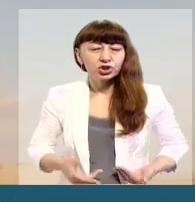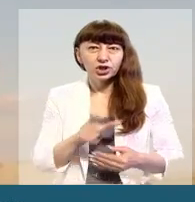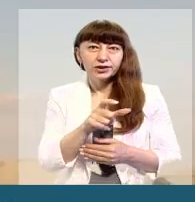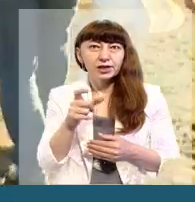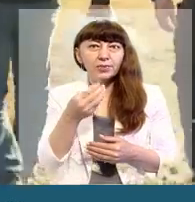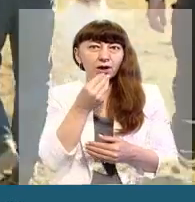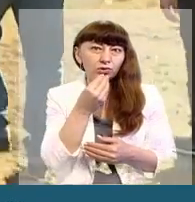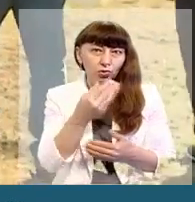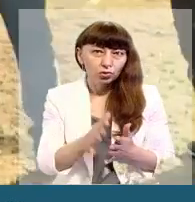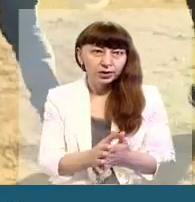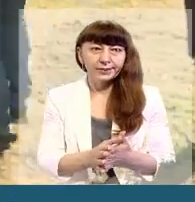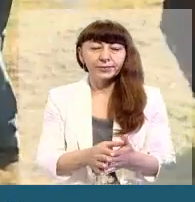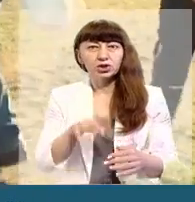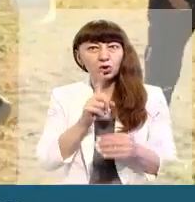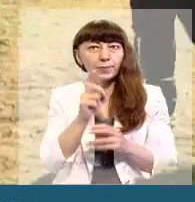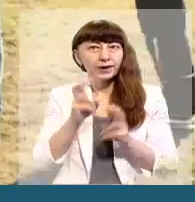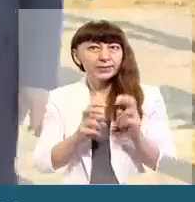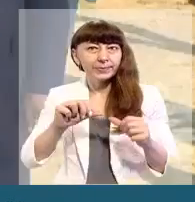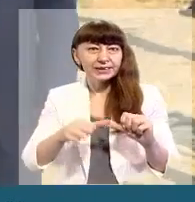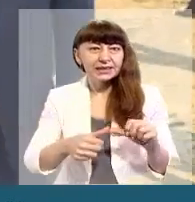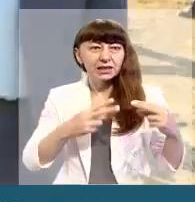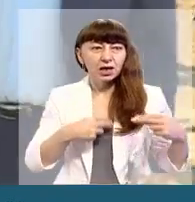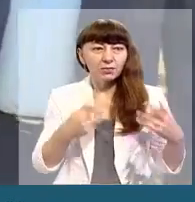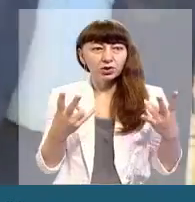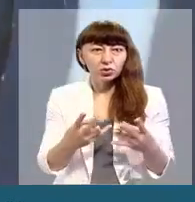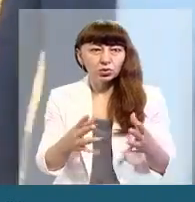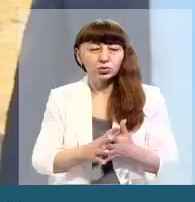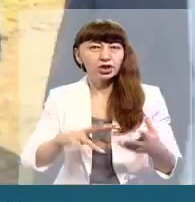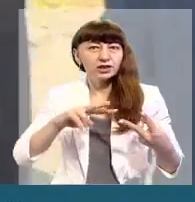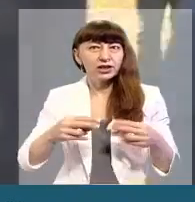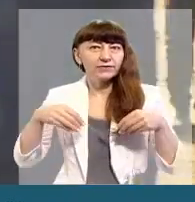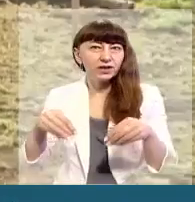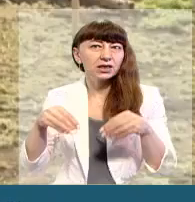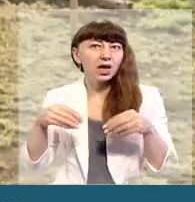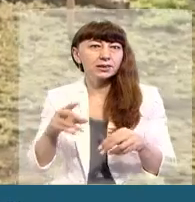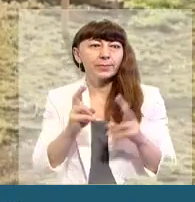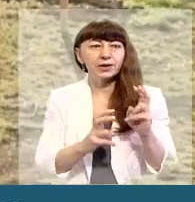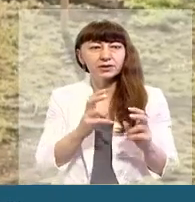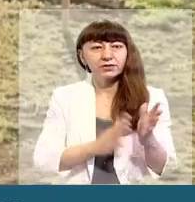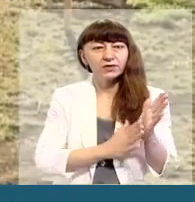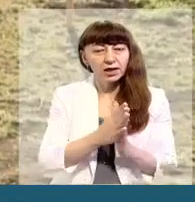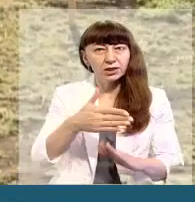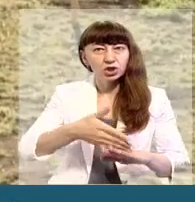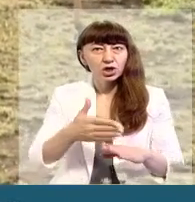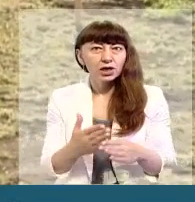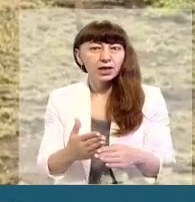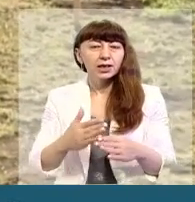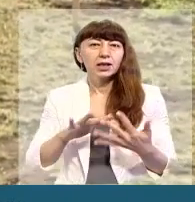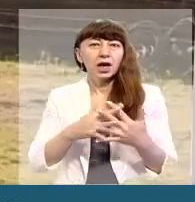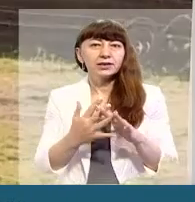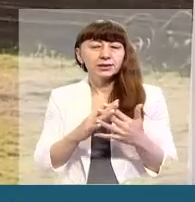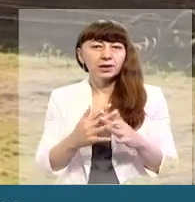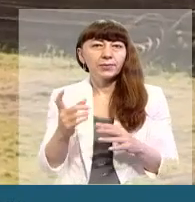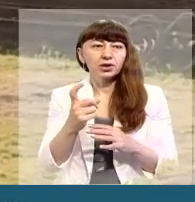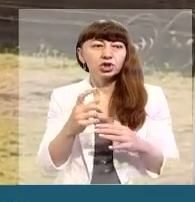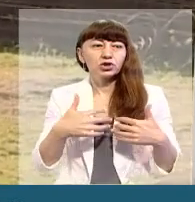продукцией сельского хозяйства. Чтобы предприятие стабильно работало, нужна диверсификация производства. На полях выращивать хлеб, на фермах скот. В